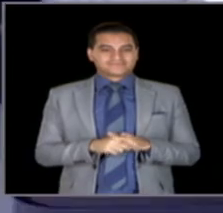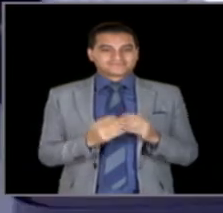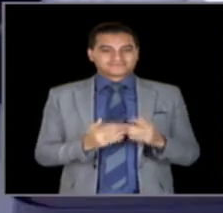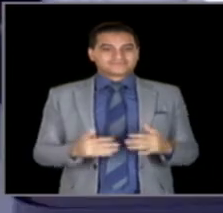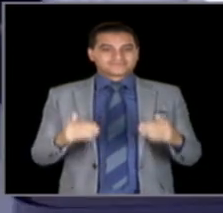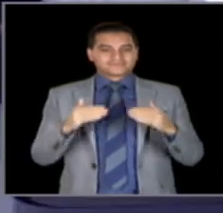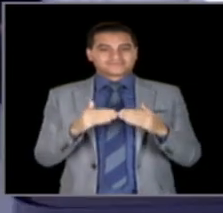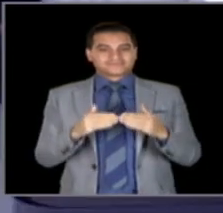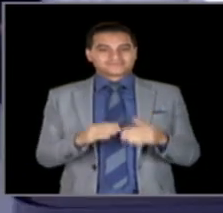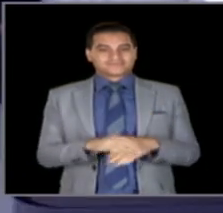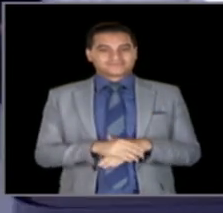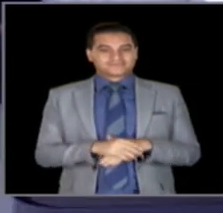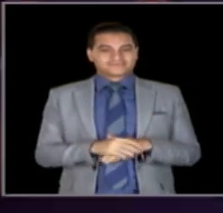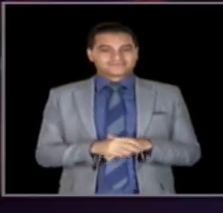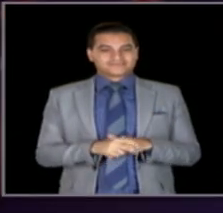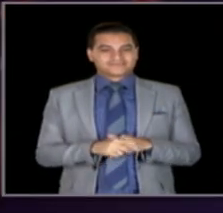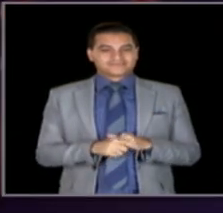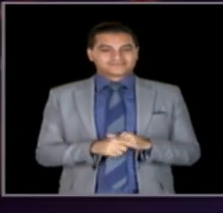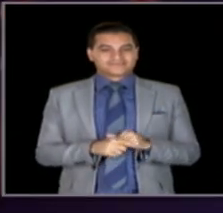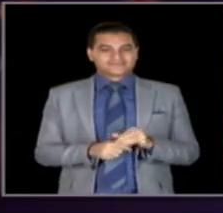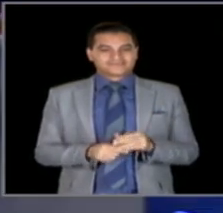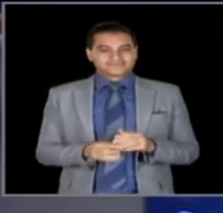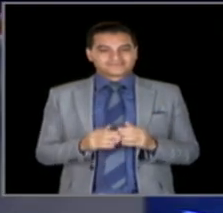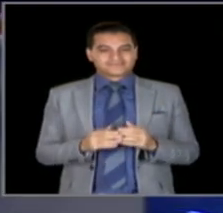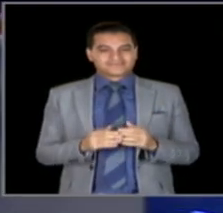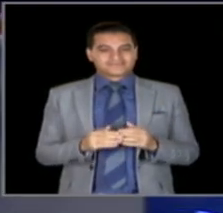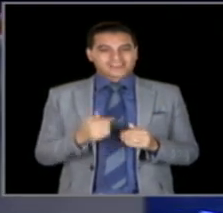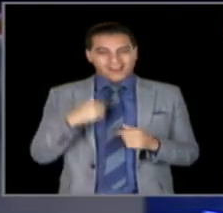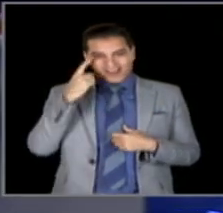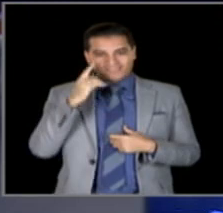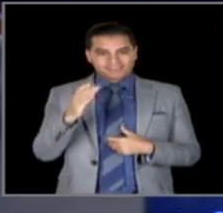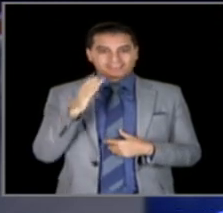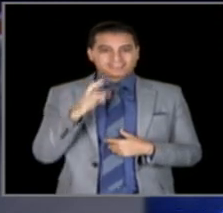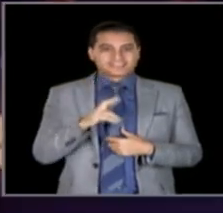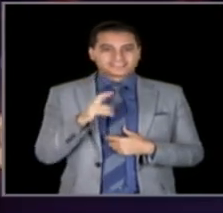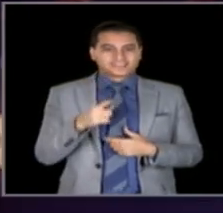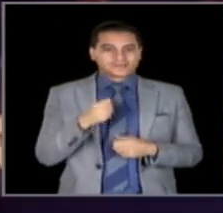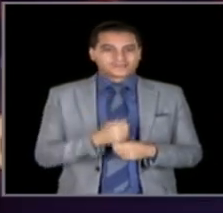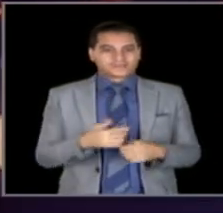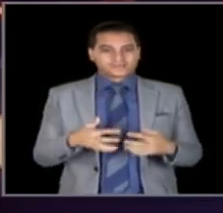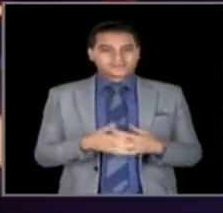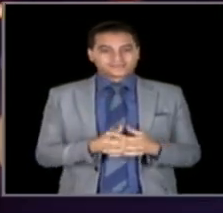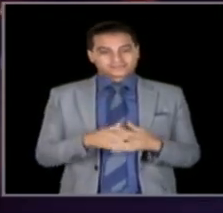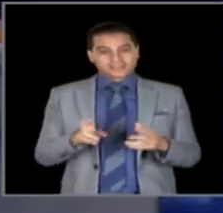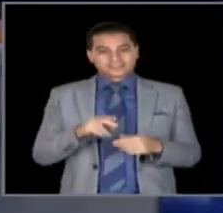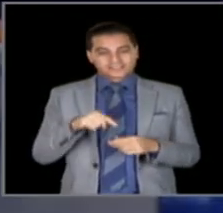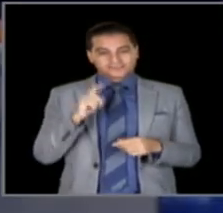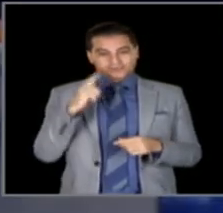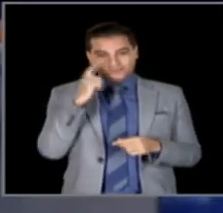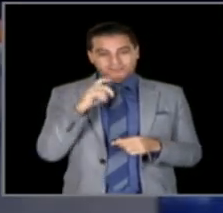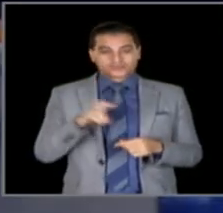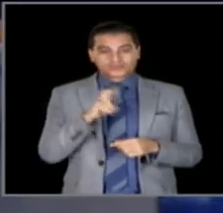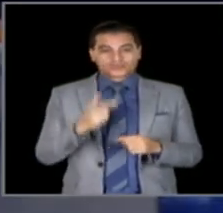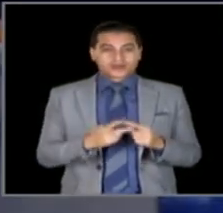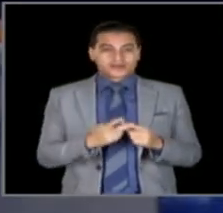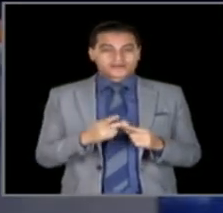اتعادلتوا. الكربات في أوروبا. الكربات في أوروبا. بالظبط. ما أنا عارف إن أنت هتجاوب على سلة وأنت واقف جنبي. الأسئلة ما كانتش صعبة فعلا. السؤالين